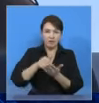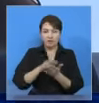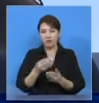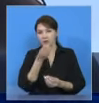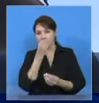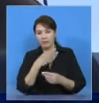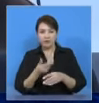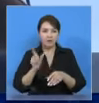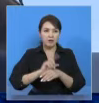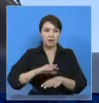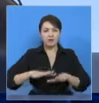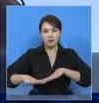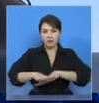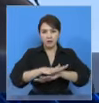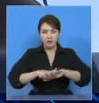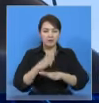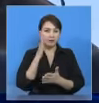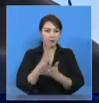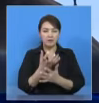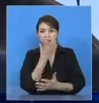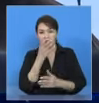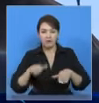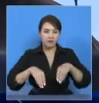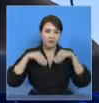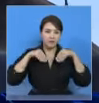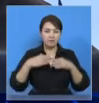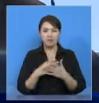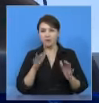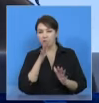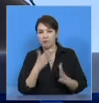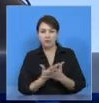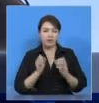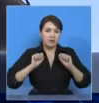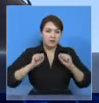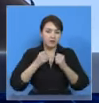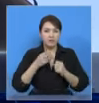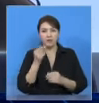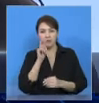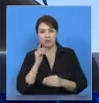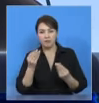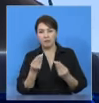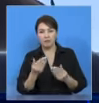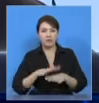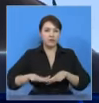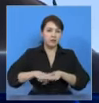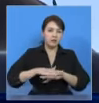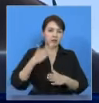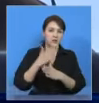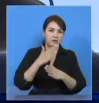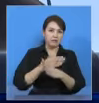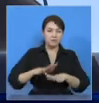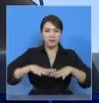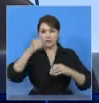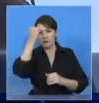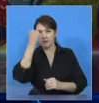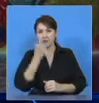очень хорошая ярмарка есть и теплые купешки как раз в то время когда цены очень бьют по карману это ярмарка пришла на помощь большое